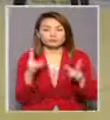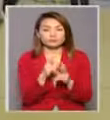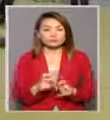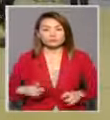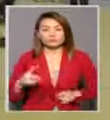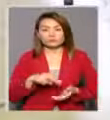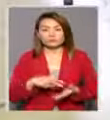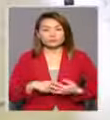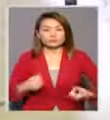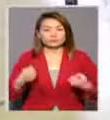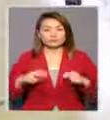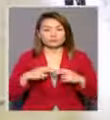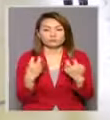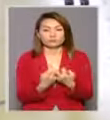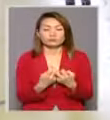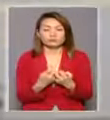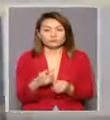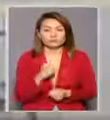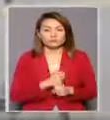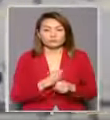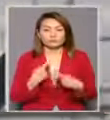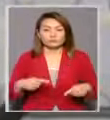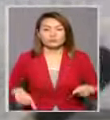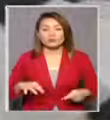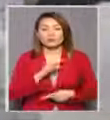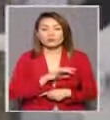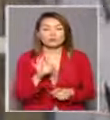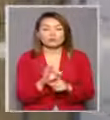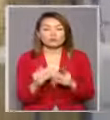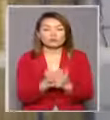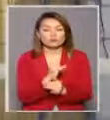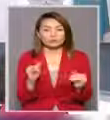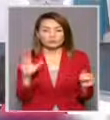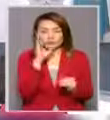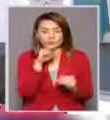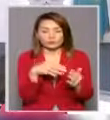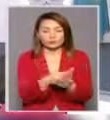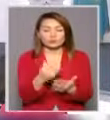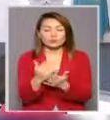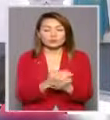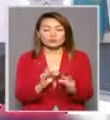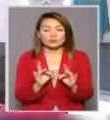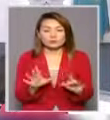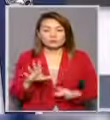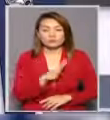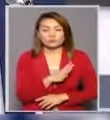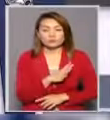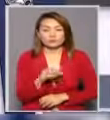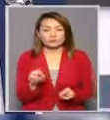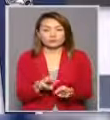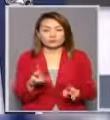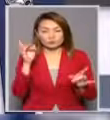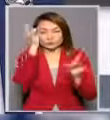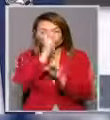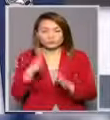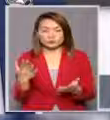пересмотрена стоимость спортивных секций и творческих кружков. Этот шаг нацелен на увеличение охвата программы. Об этом на брифинге сообщил министр